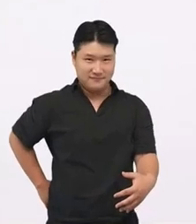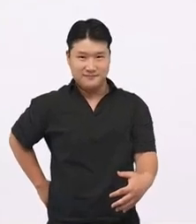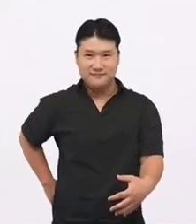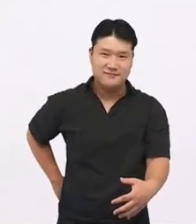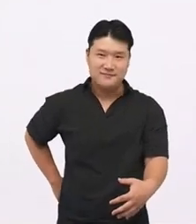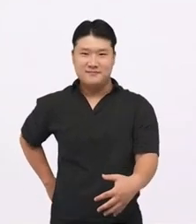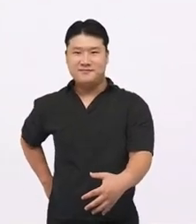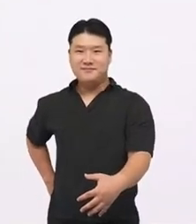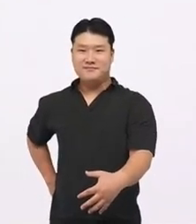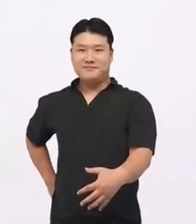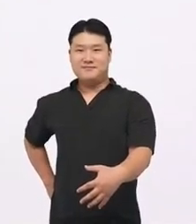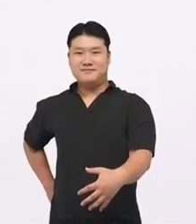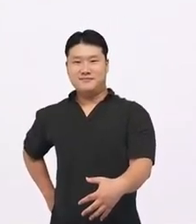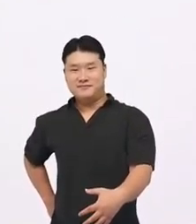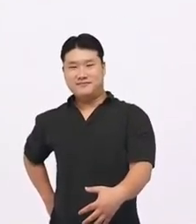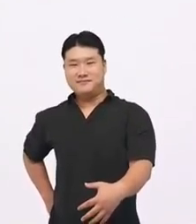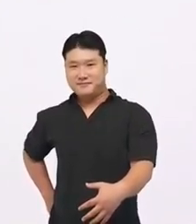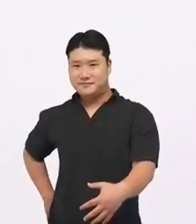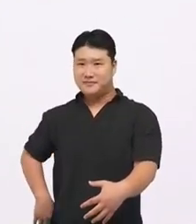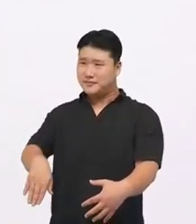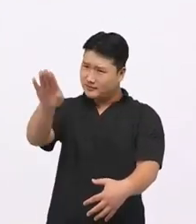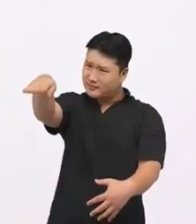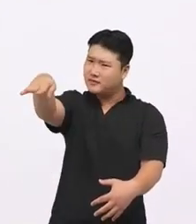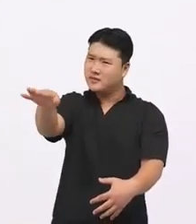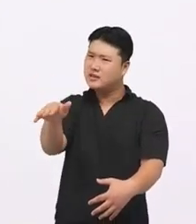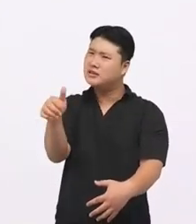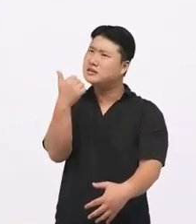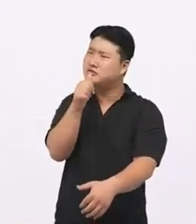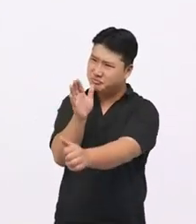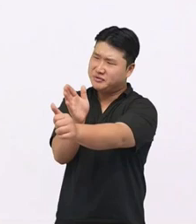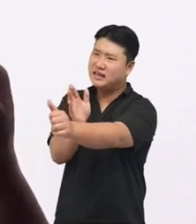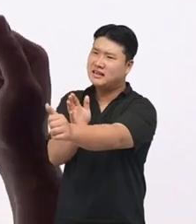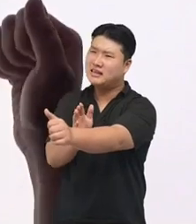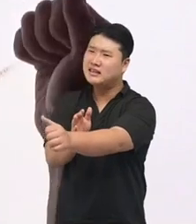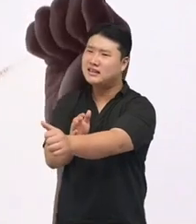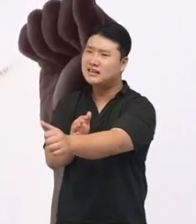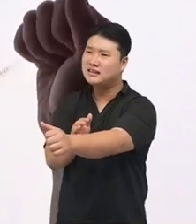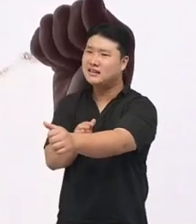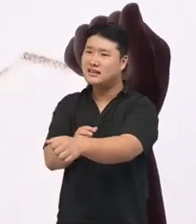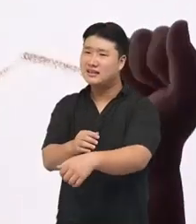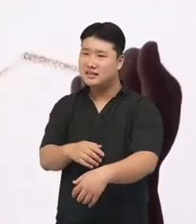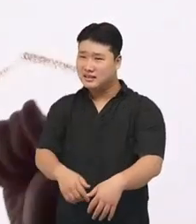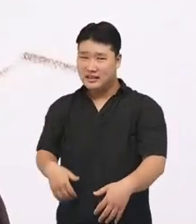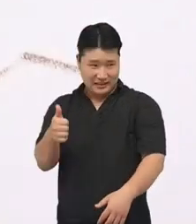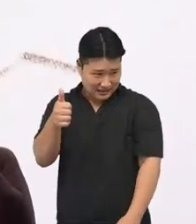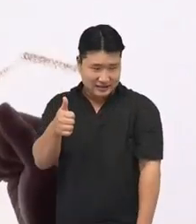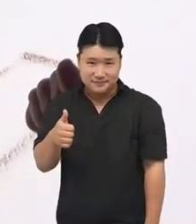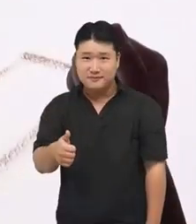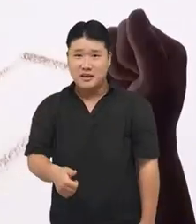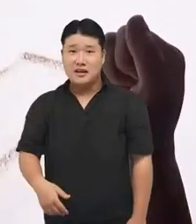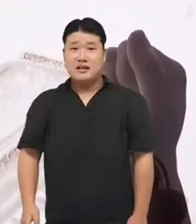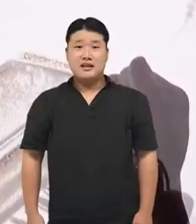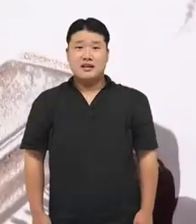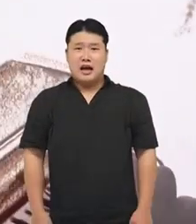에피는 피아노 앞에 앉아 자세를 가다듬고 통역을 부탁했어요. 통역가 고 선생님이 큰 소리로